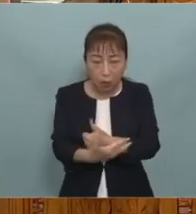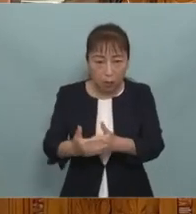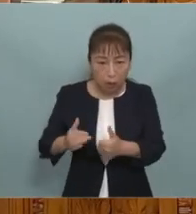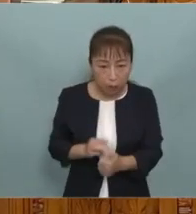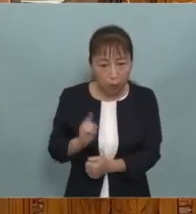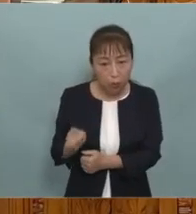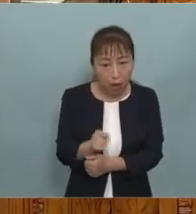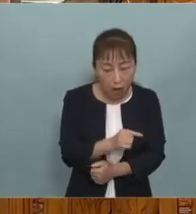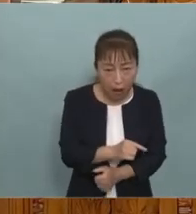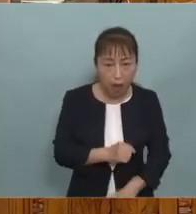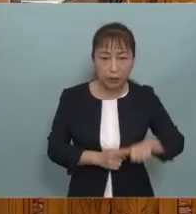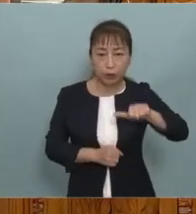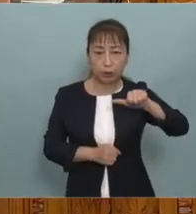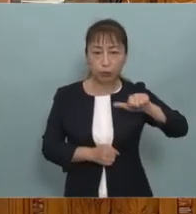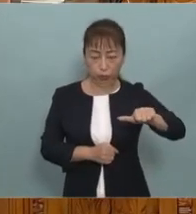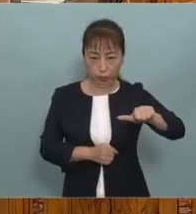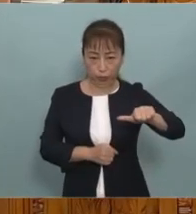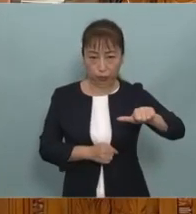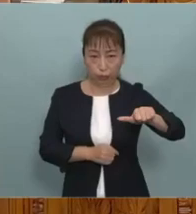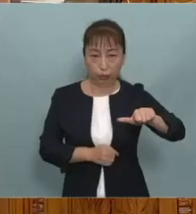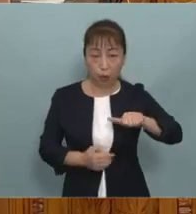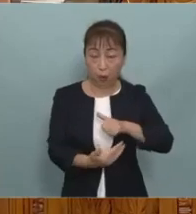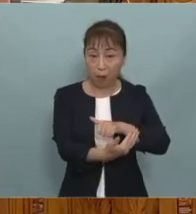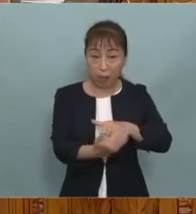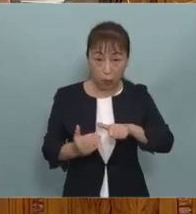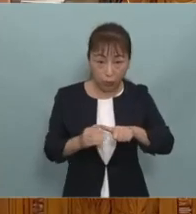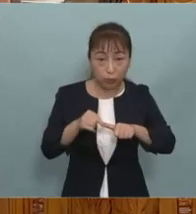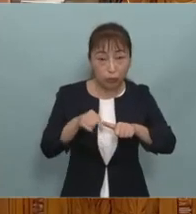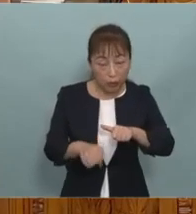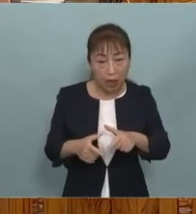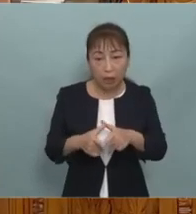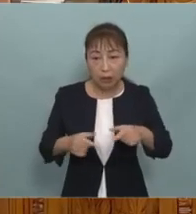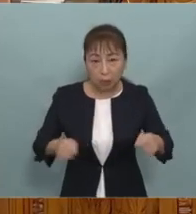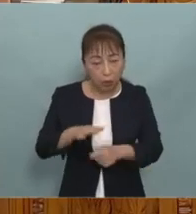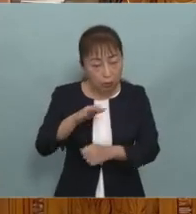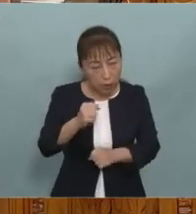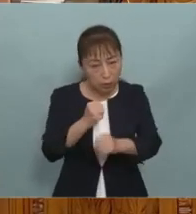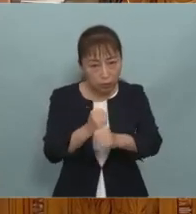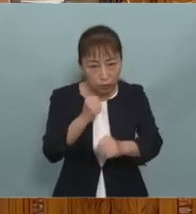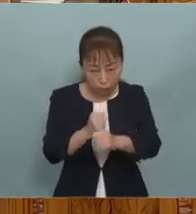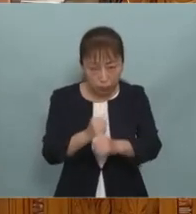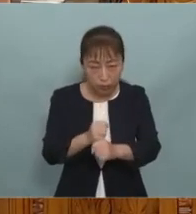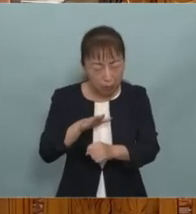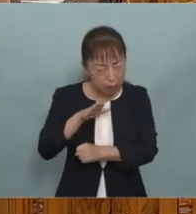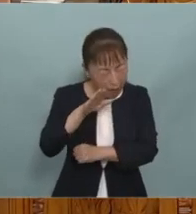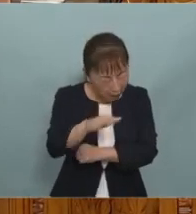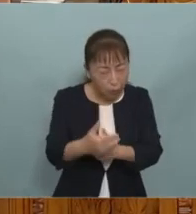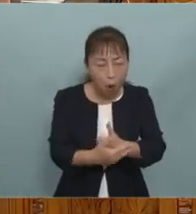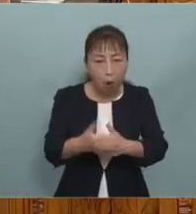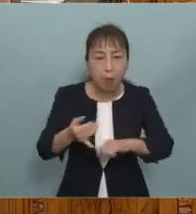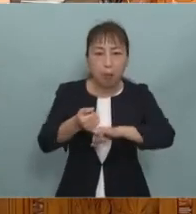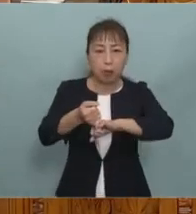これらの5本の柱で日本の未来を作りそして未来を守り